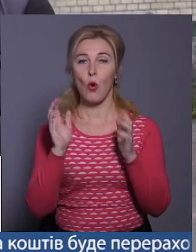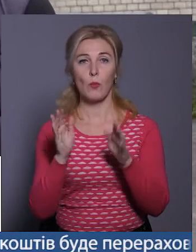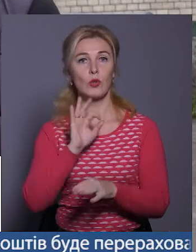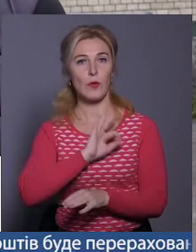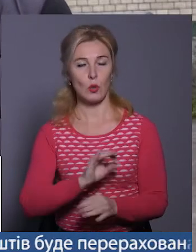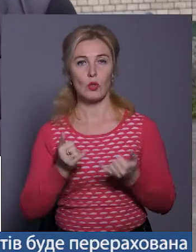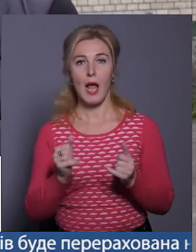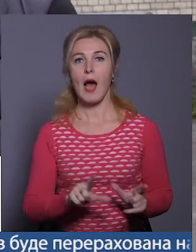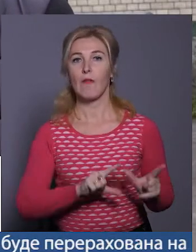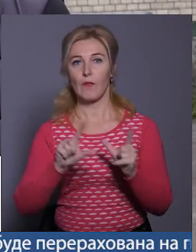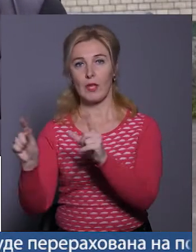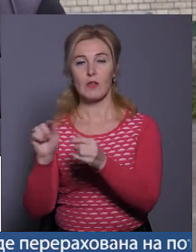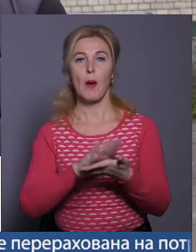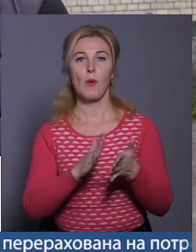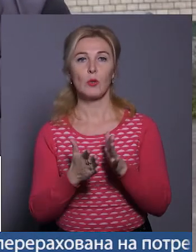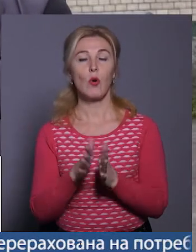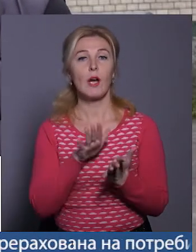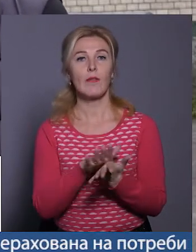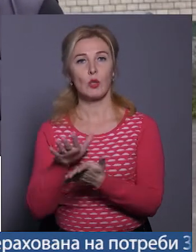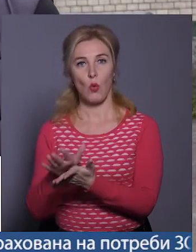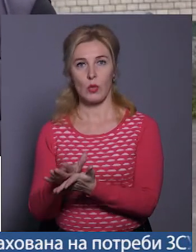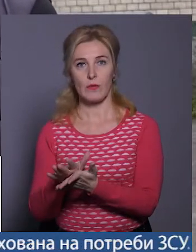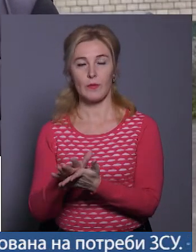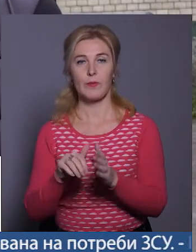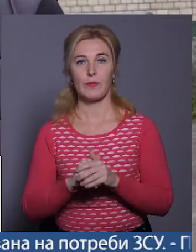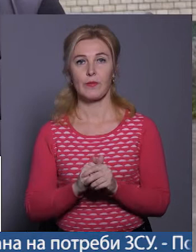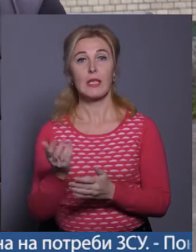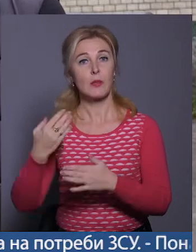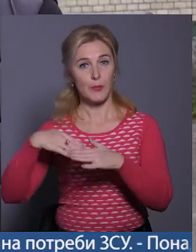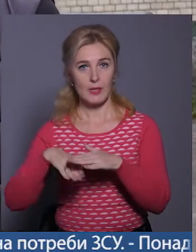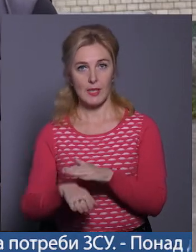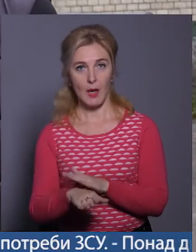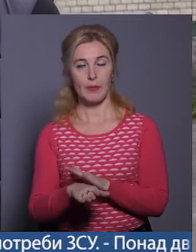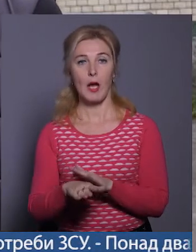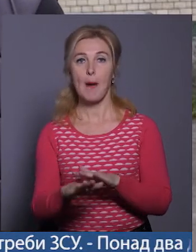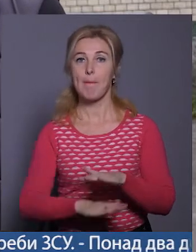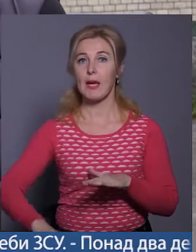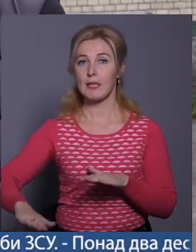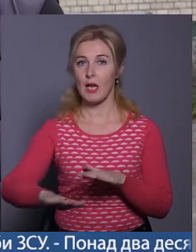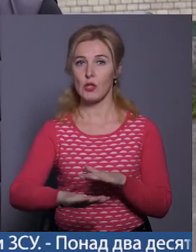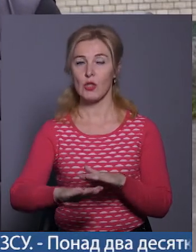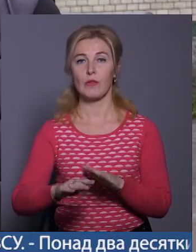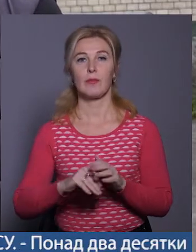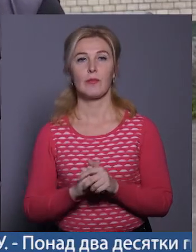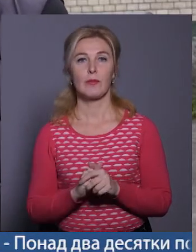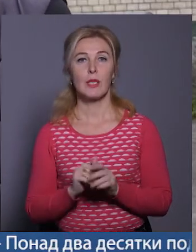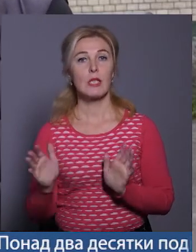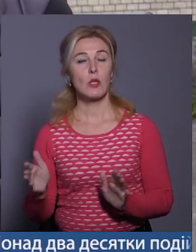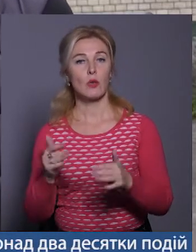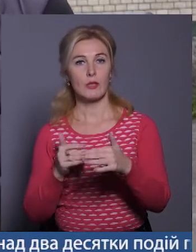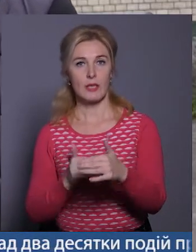для вивезення побутових відходів з підземних майданчиків, майданчиків з підземними